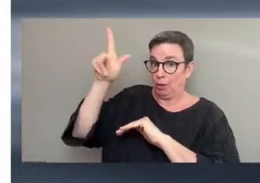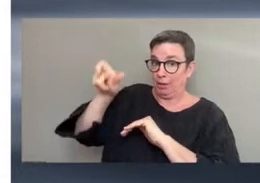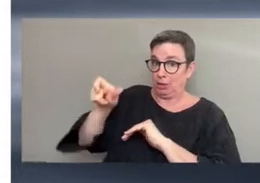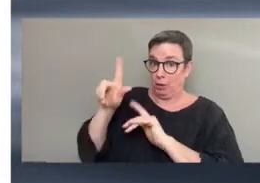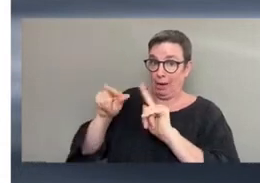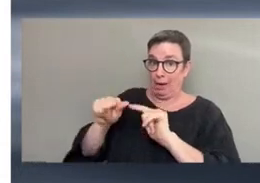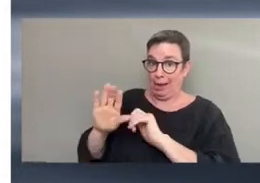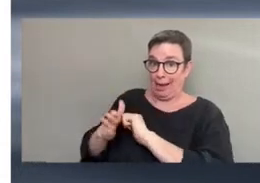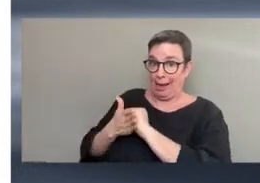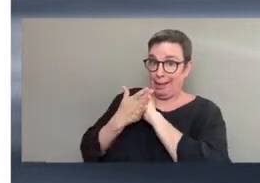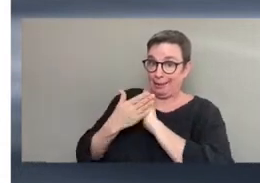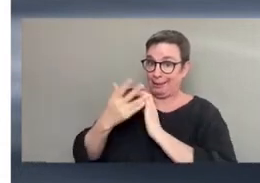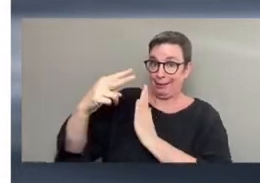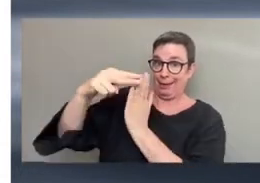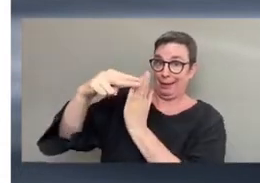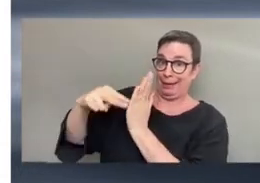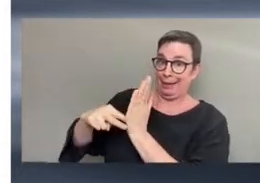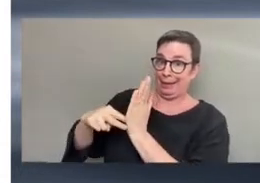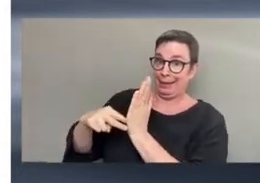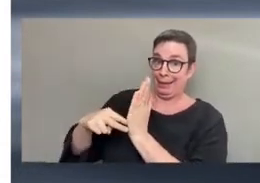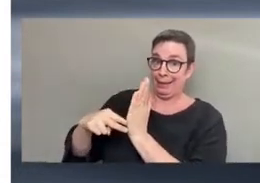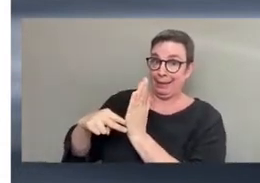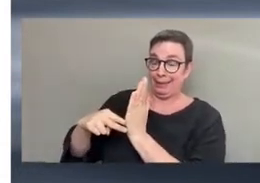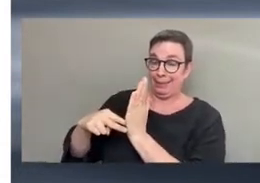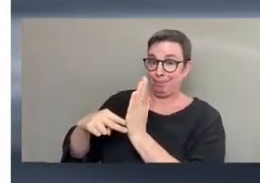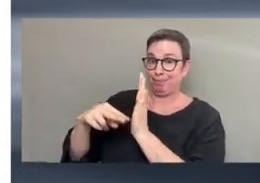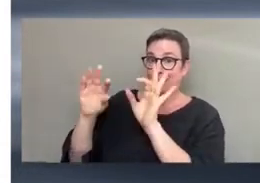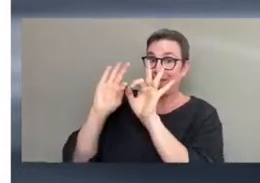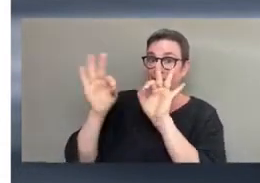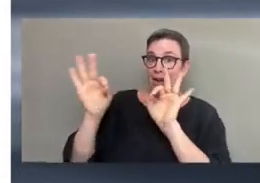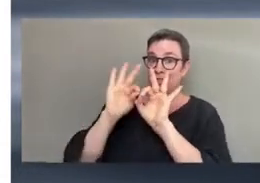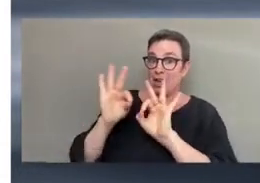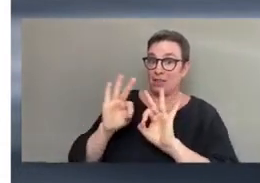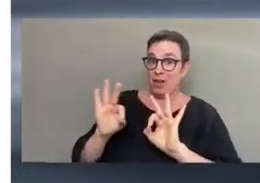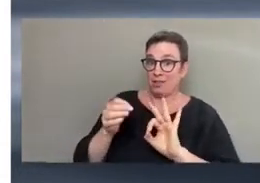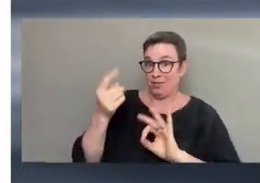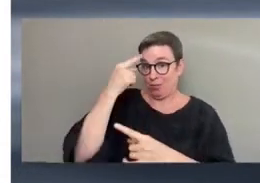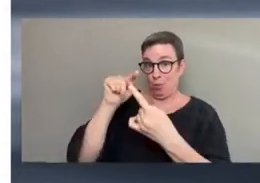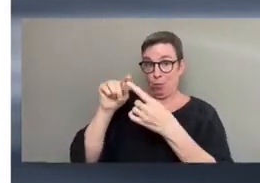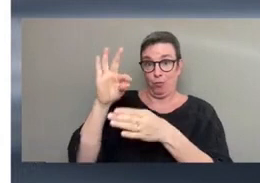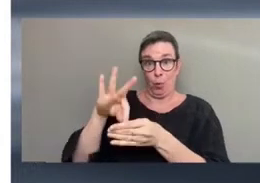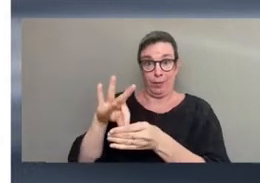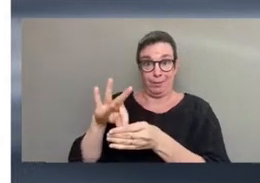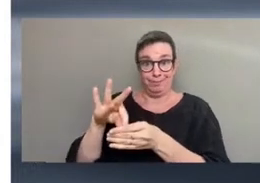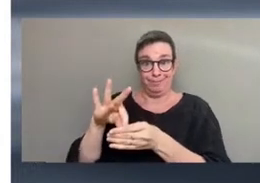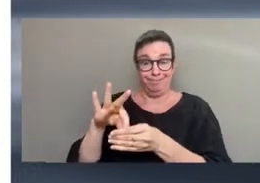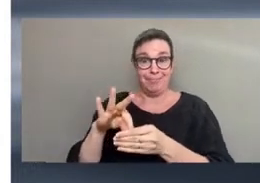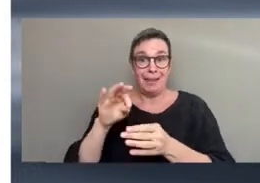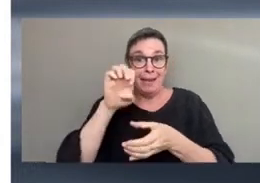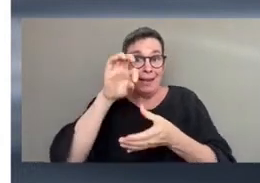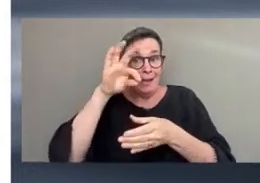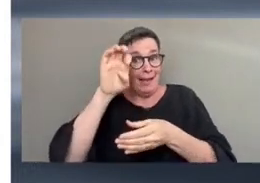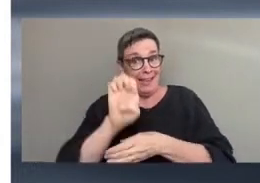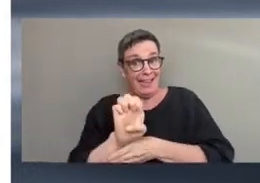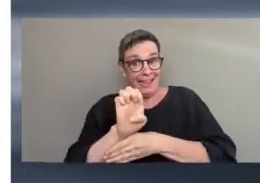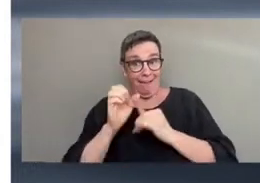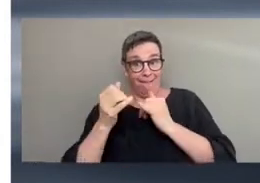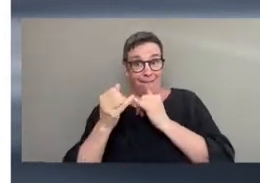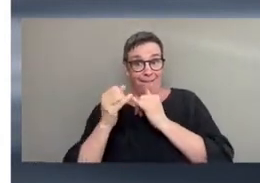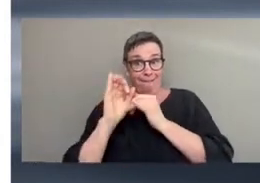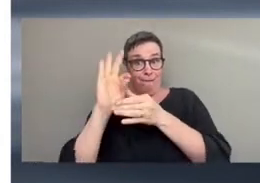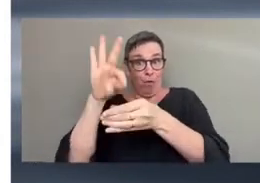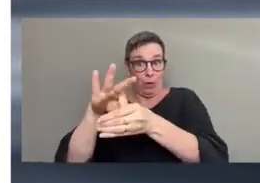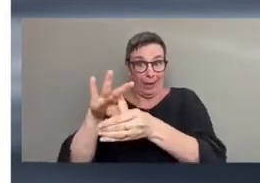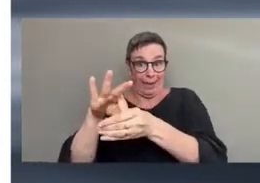nous lire les libellés. L'avantage du e-voting est que nous allons